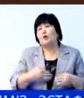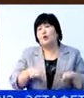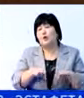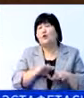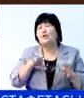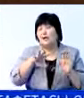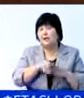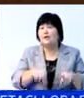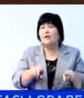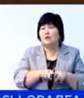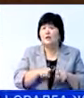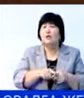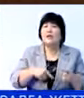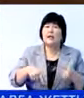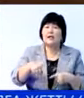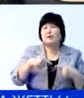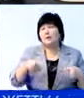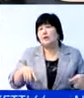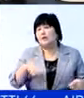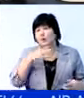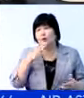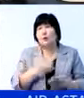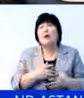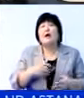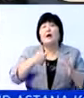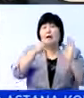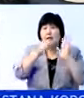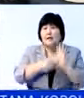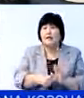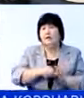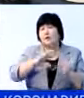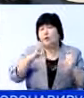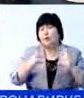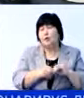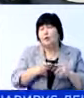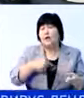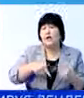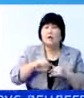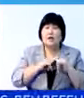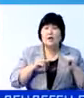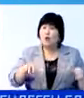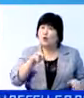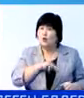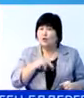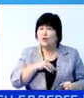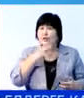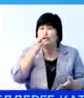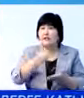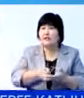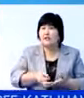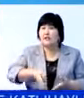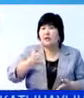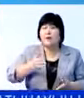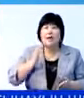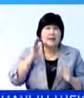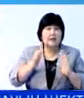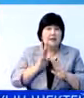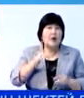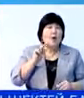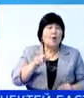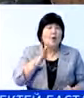ішінде жалтаратын кәсіпкерлеріміз көп. Жарты жылдық қорытындысымен кәсіпкерліктің дамуы бойынша жұмыстың есебі және тыңдалатын болады.